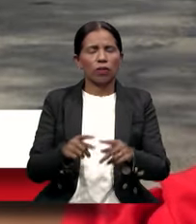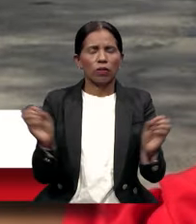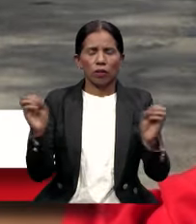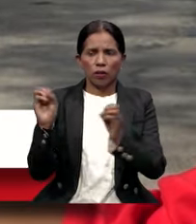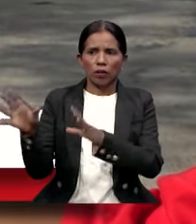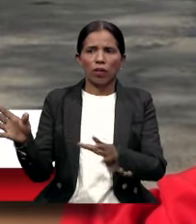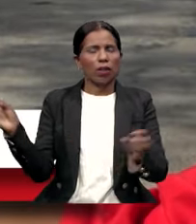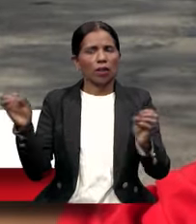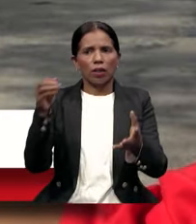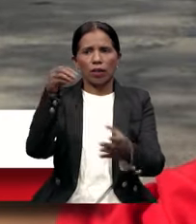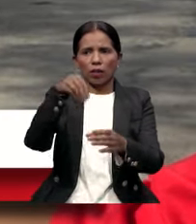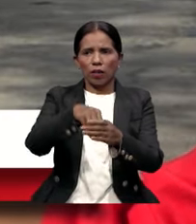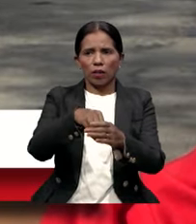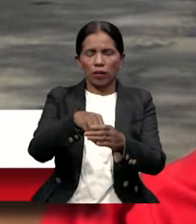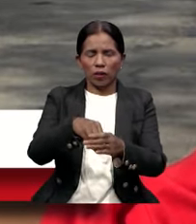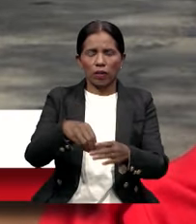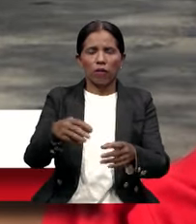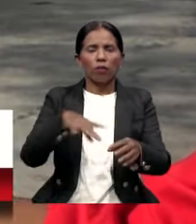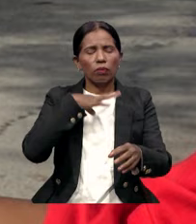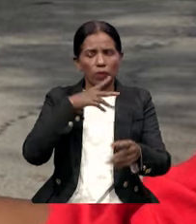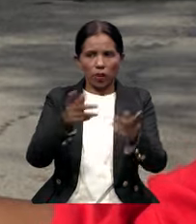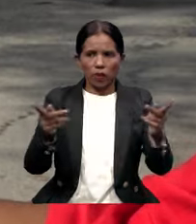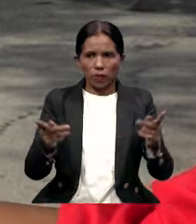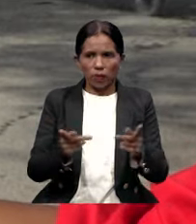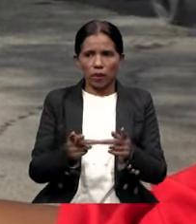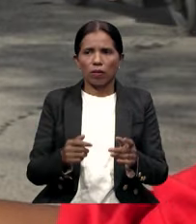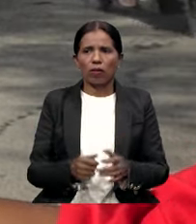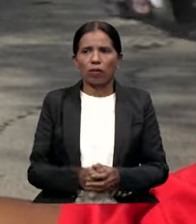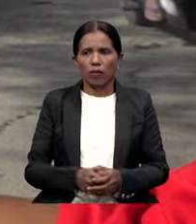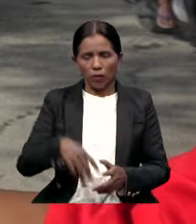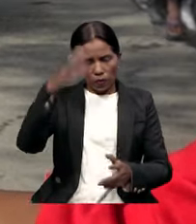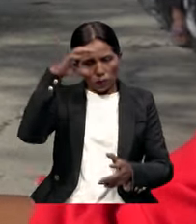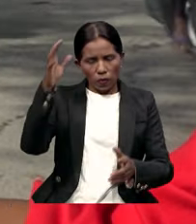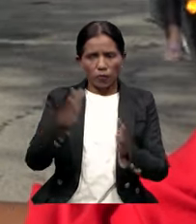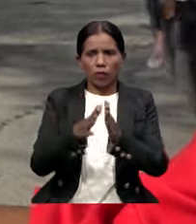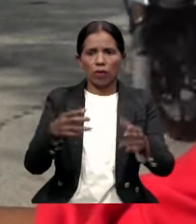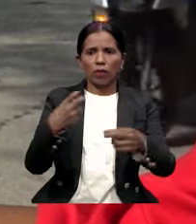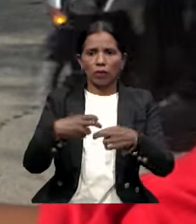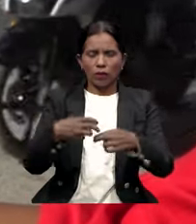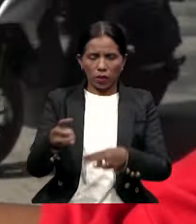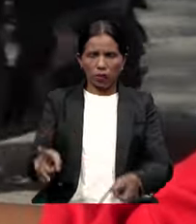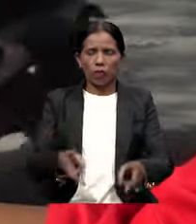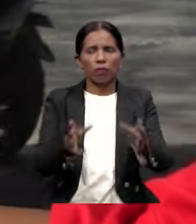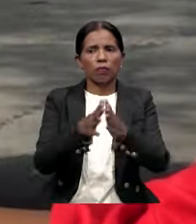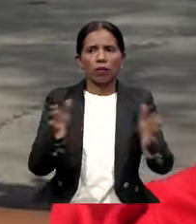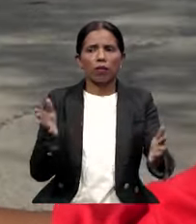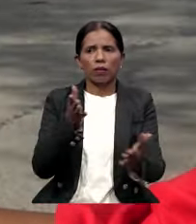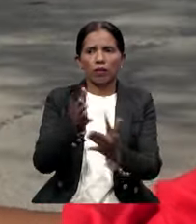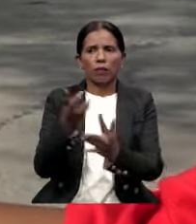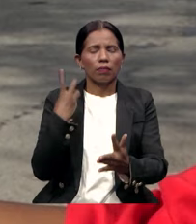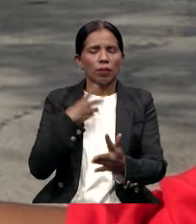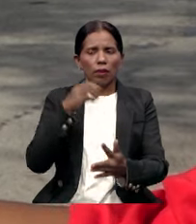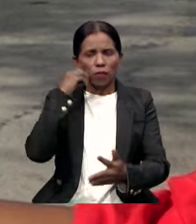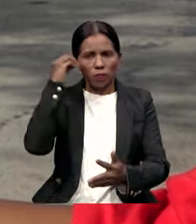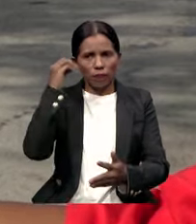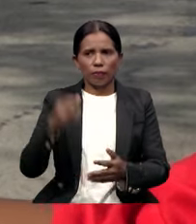la tama ba iha be lisu nia laran soe iha liur berarti ansa udang bot nene impactu tung estrada bot tami iha aminia umalarang ne